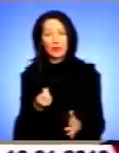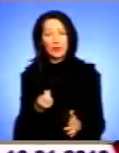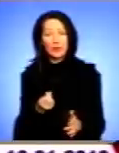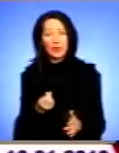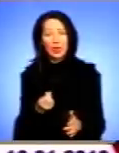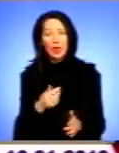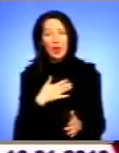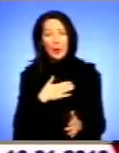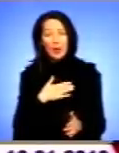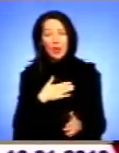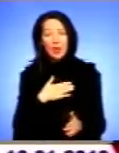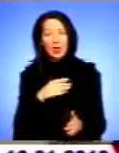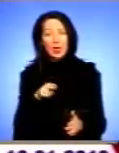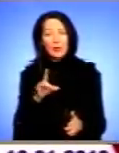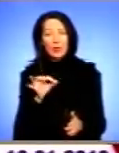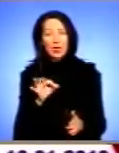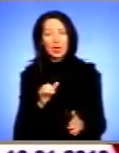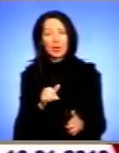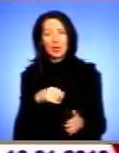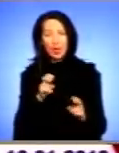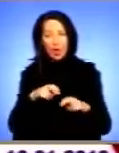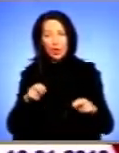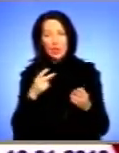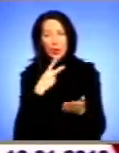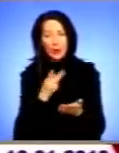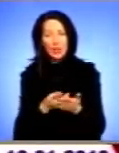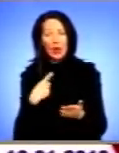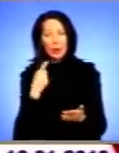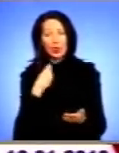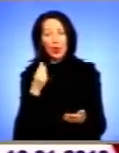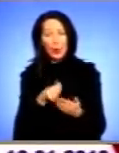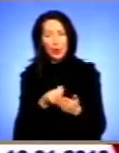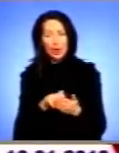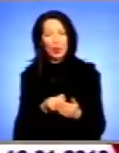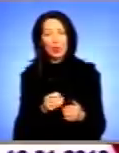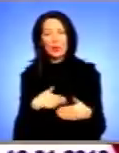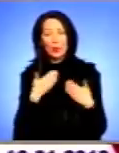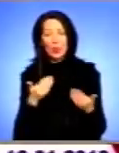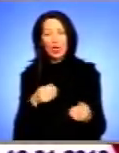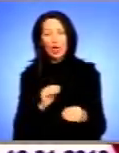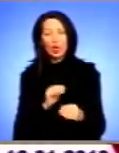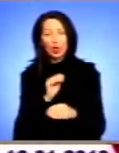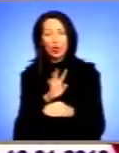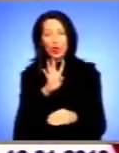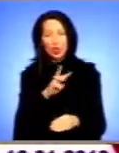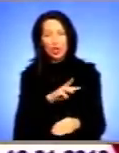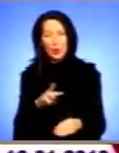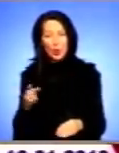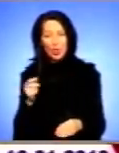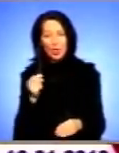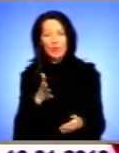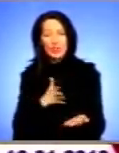59 мільйонів гривень. Ми при розгляді показників обласного бюджету запропонували додатково 4 мільйони гривень